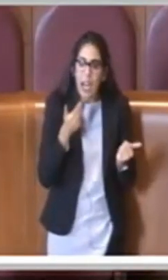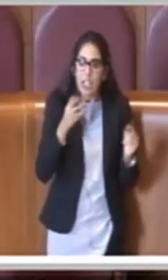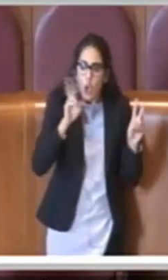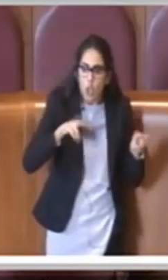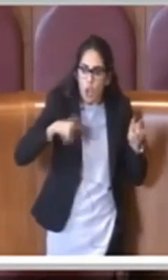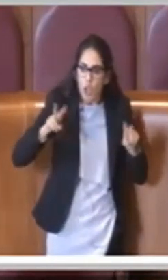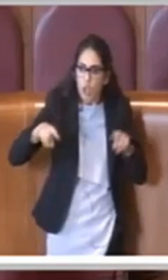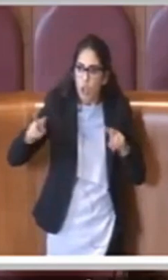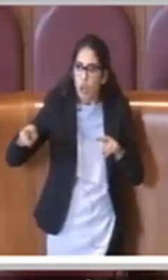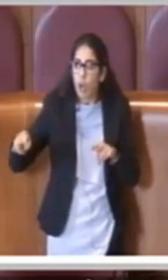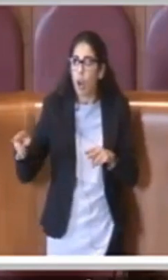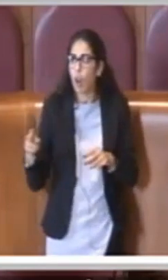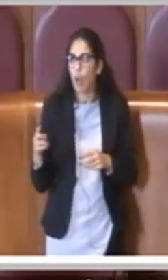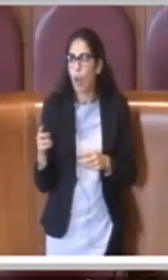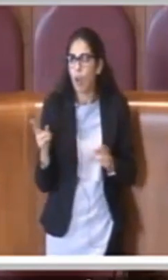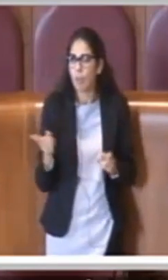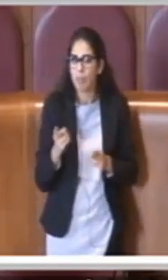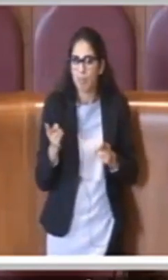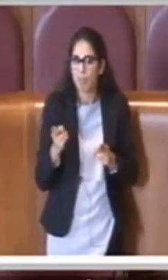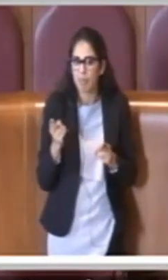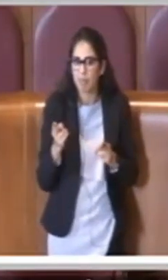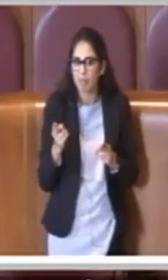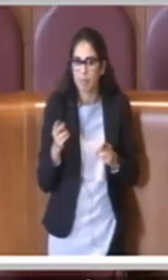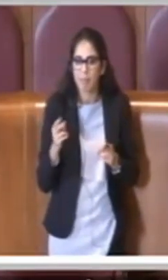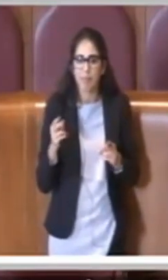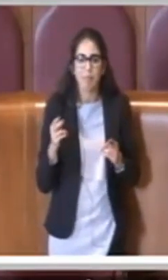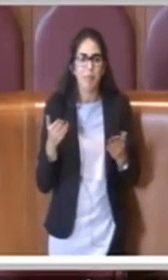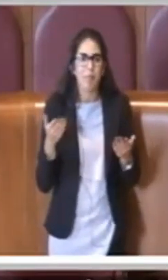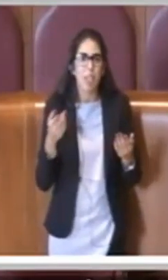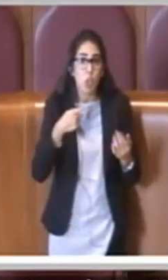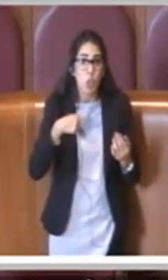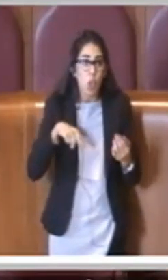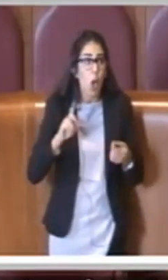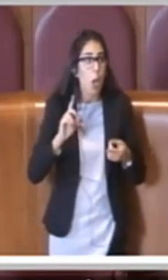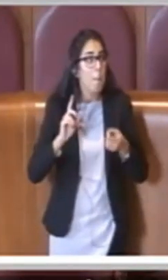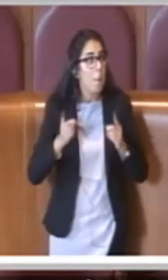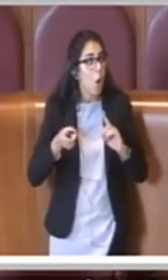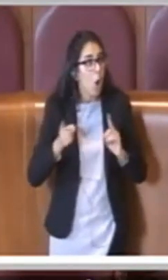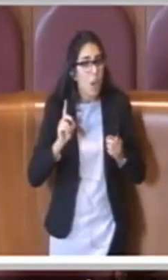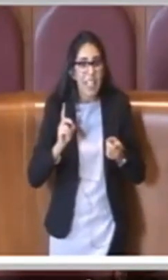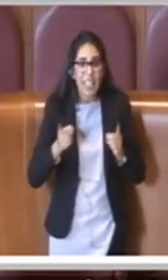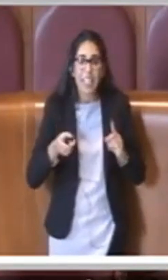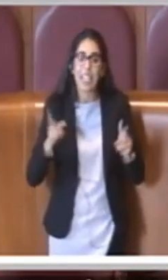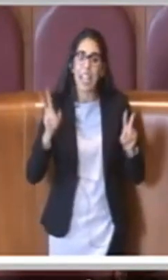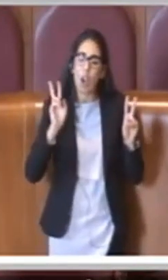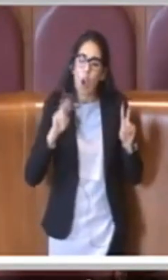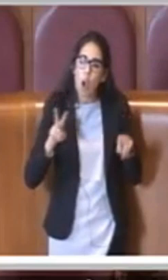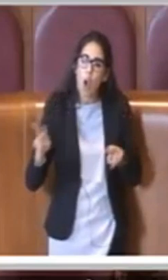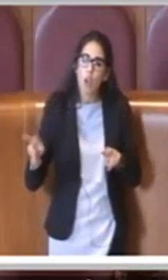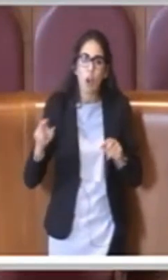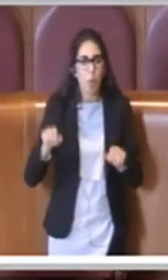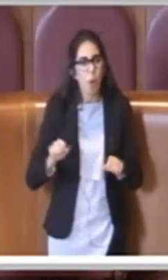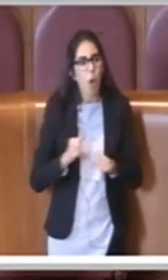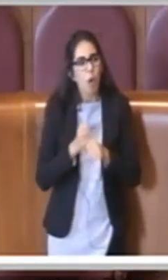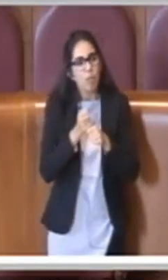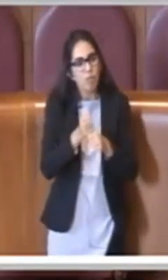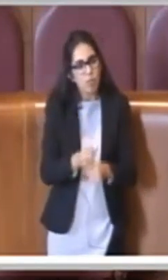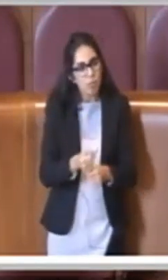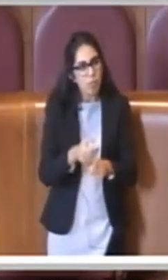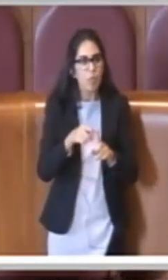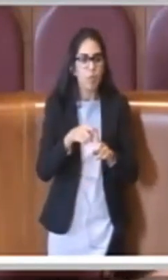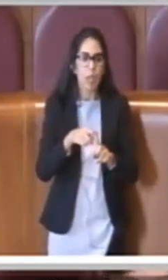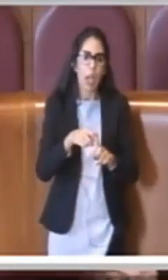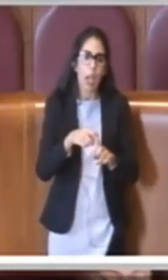corta, cari colleghi. Allora, noi le politiche di controllo da dare agli uffici preposti, alla polizia locale, devono